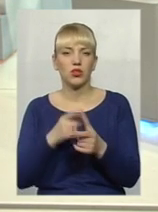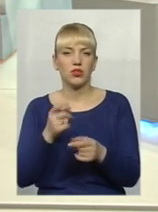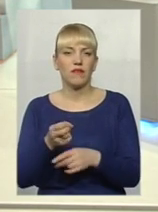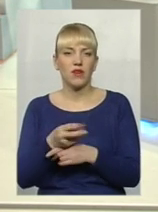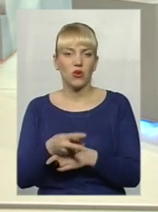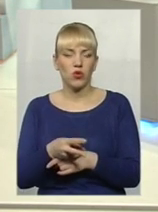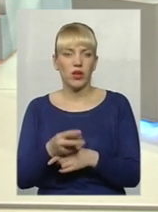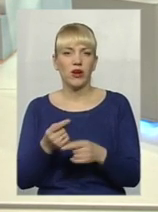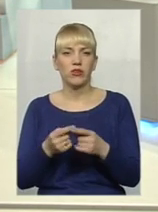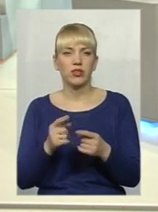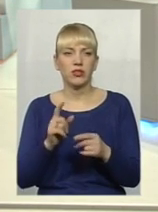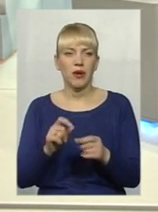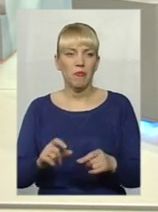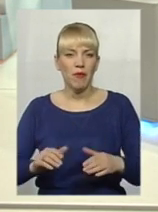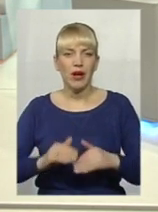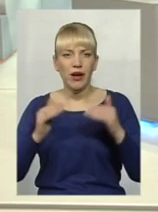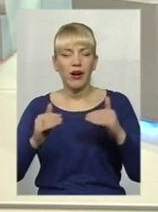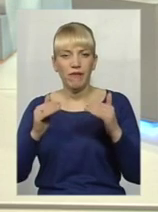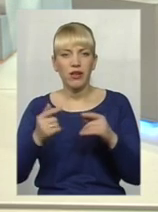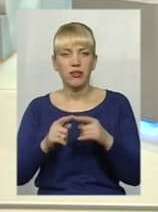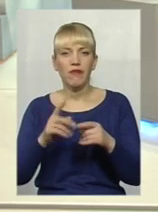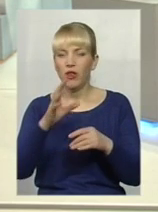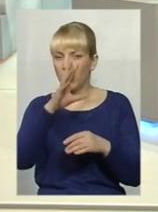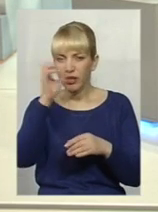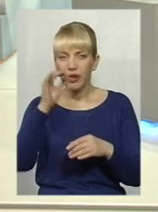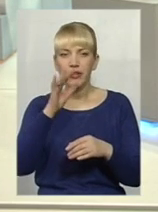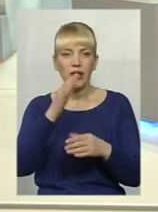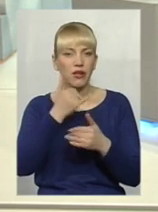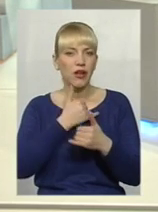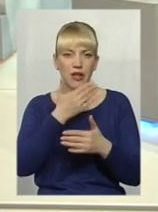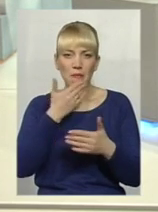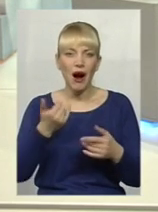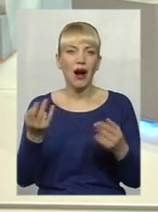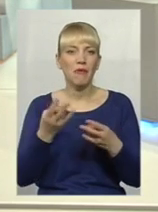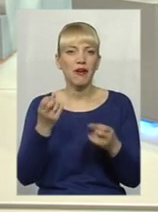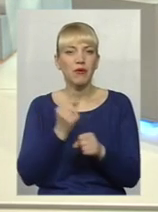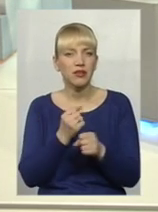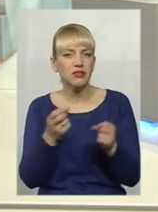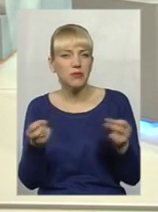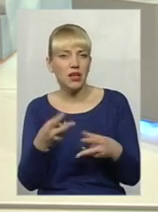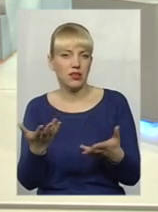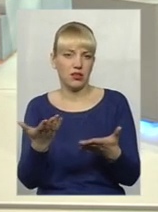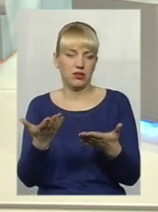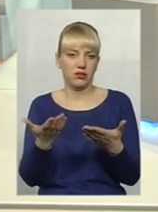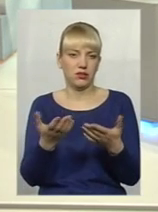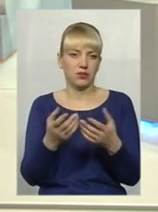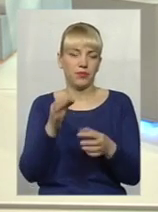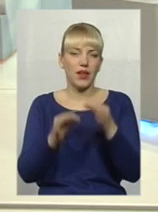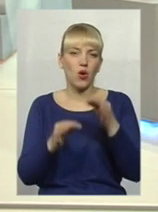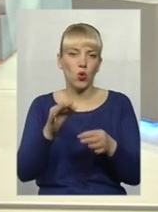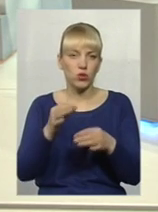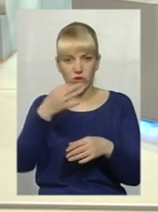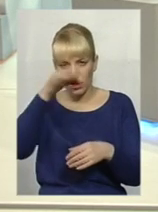викидають з перевищенням гранично допустими концентрацій, також в нічний час немає. Тобто має запрацювати міліція, можливо, має бути створена якась екологічна